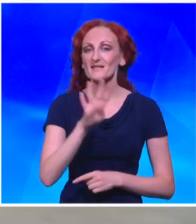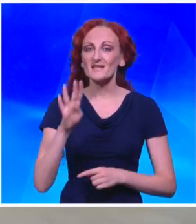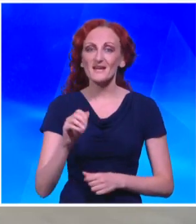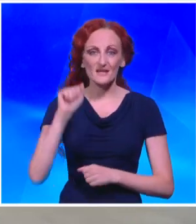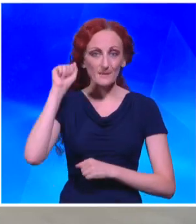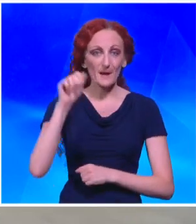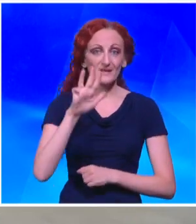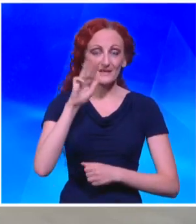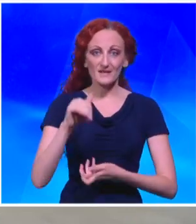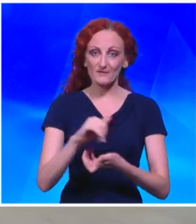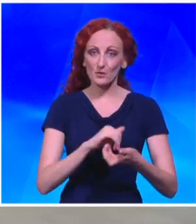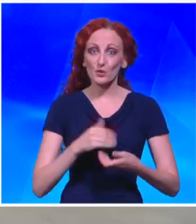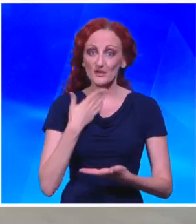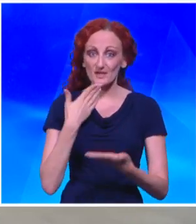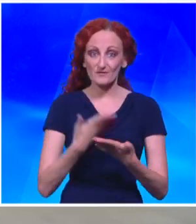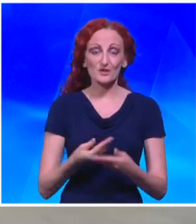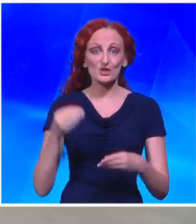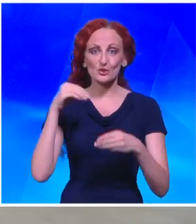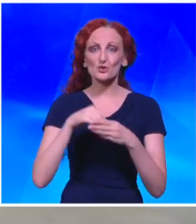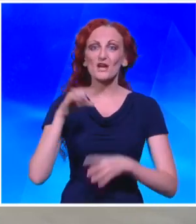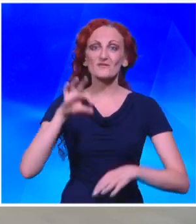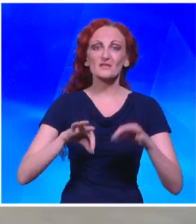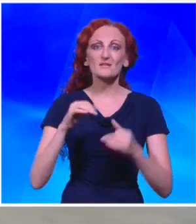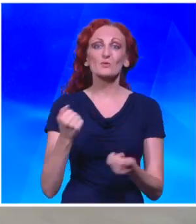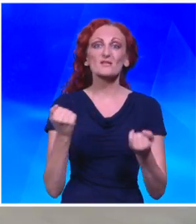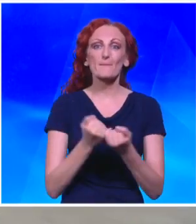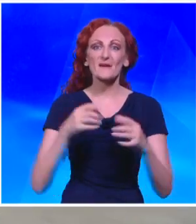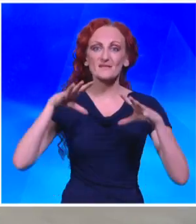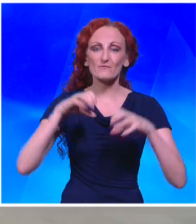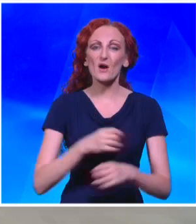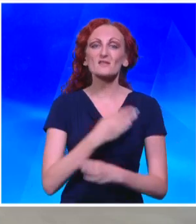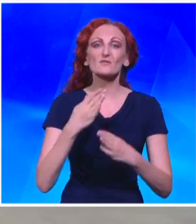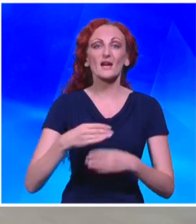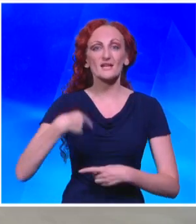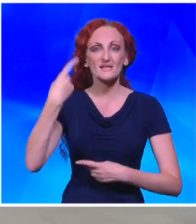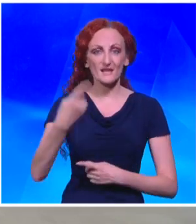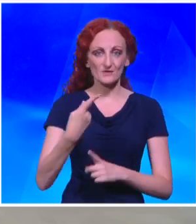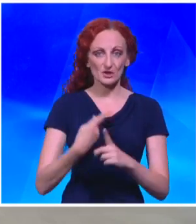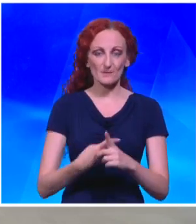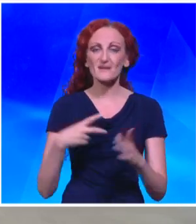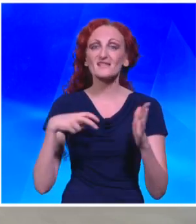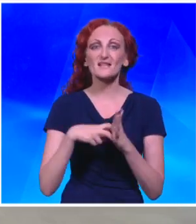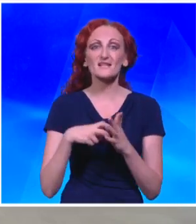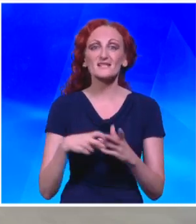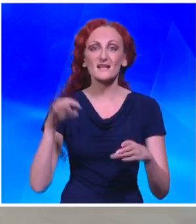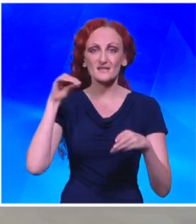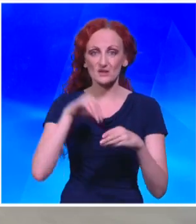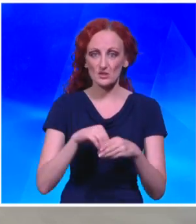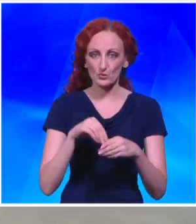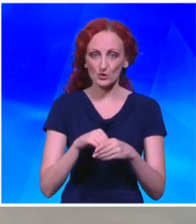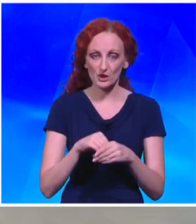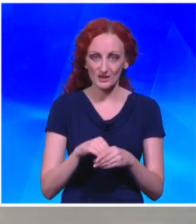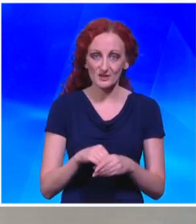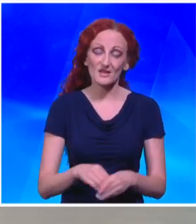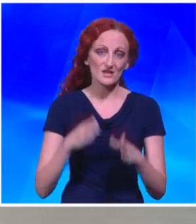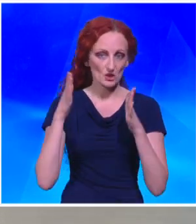коалиции са заявили, че ще участват в изборите за местна власт в края на следващия месец. Регистрациите за участие, срокът